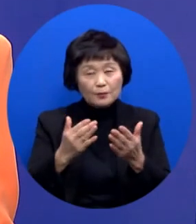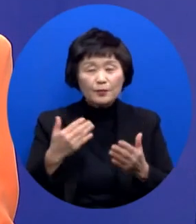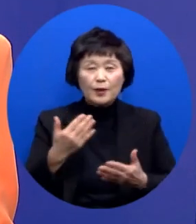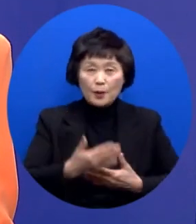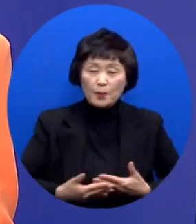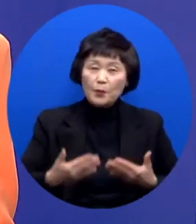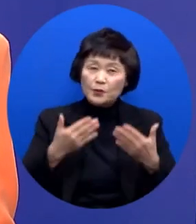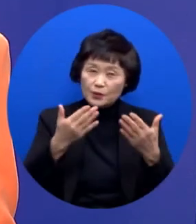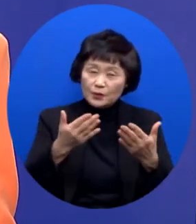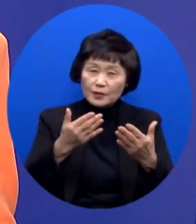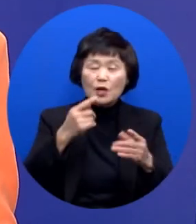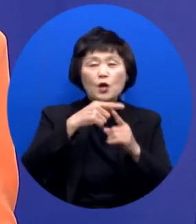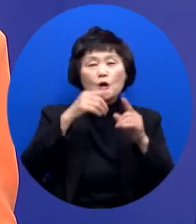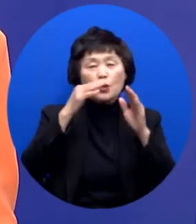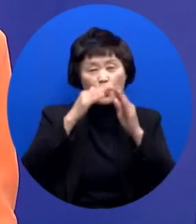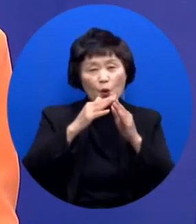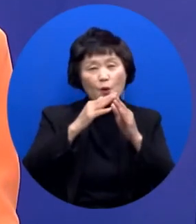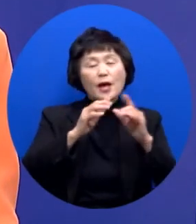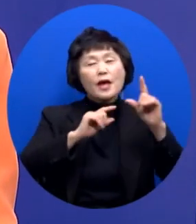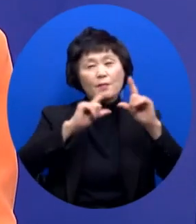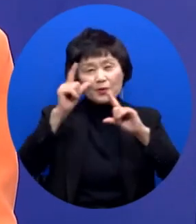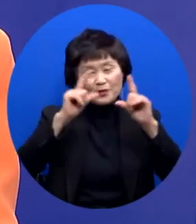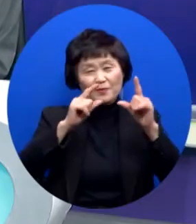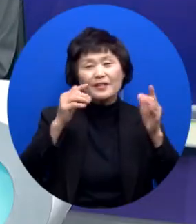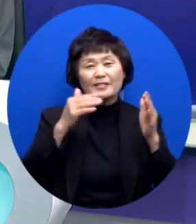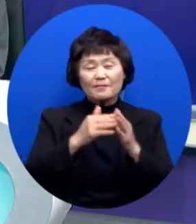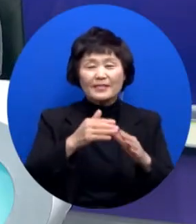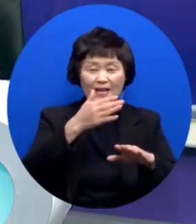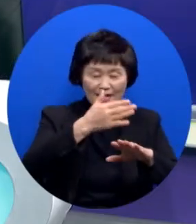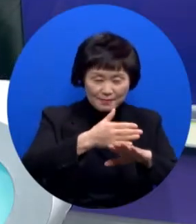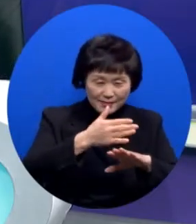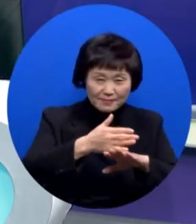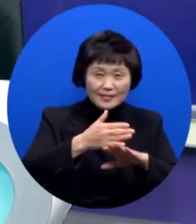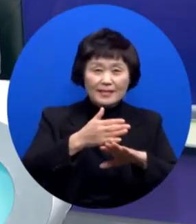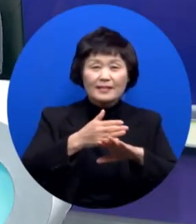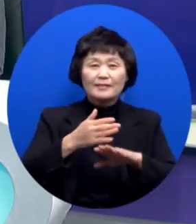한국교회 모습이었습니다 이은지 기자 잘 들었습니다